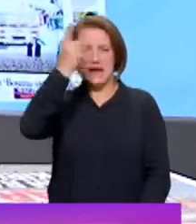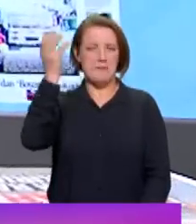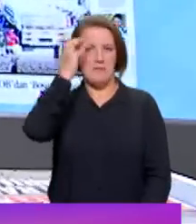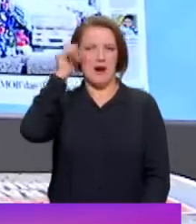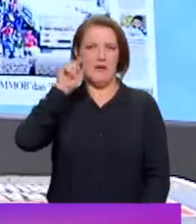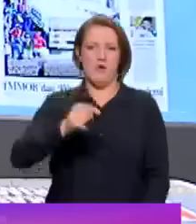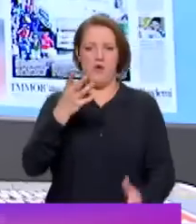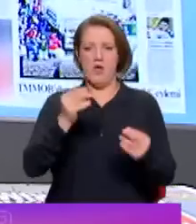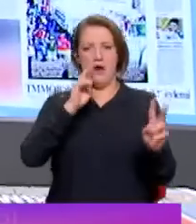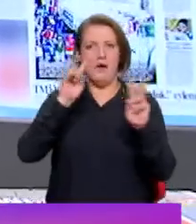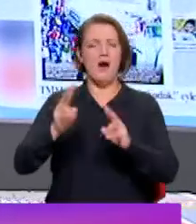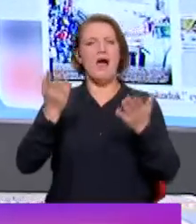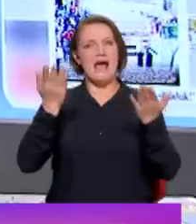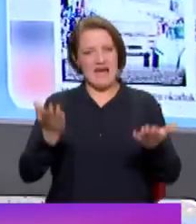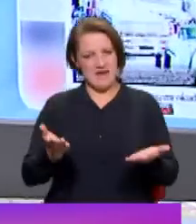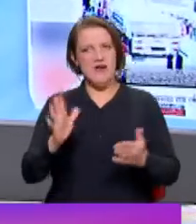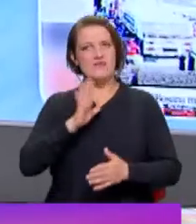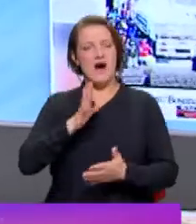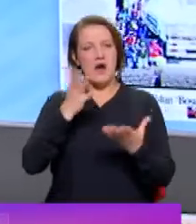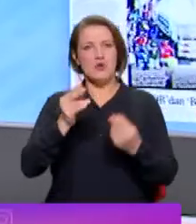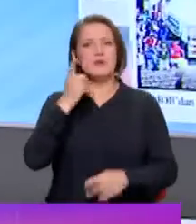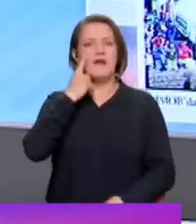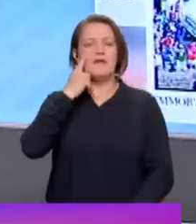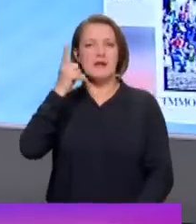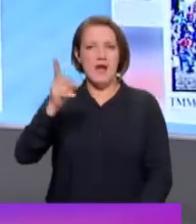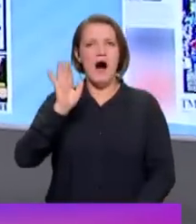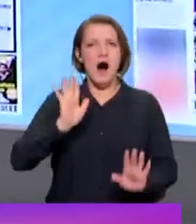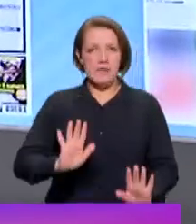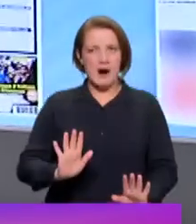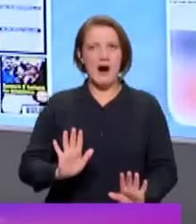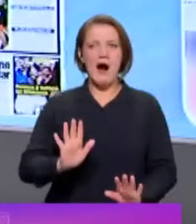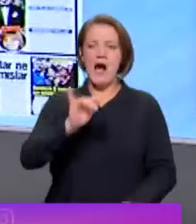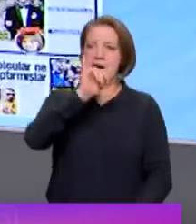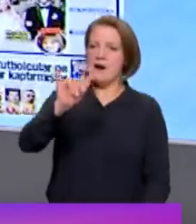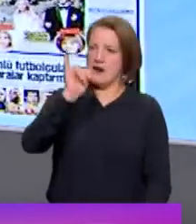unsur olarak görünüyor Tabii ki var olsun Devletimiz ama